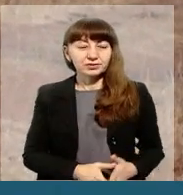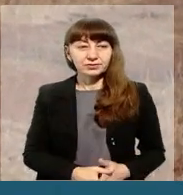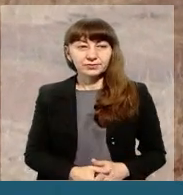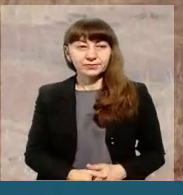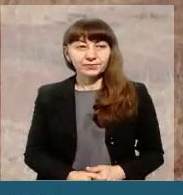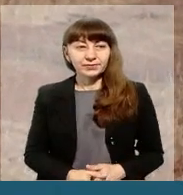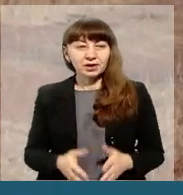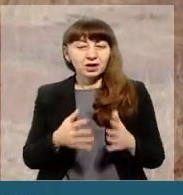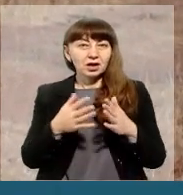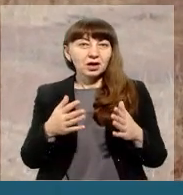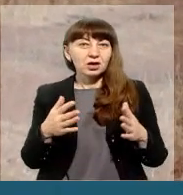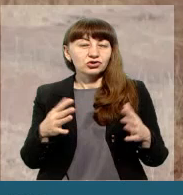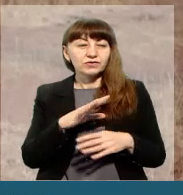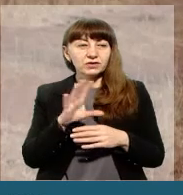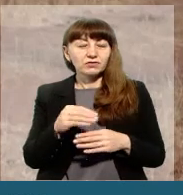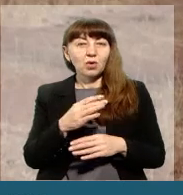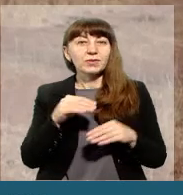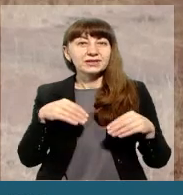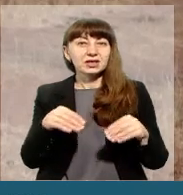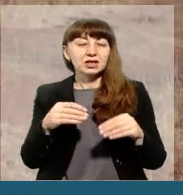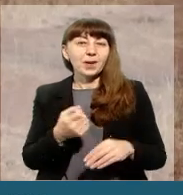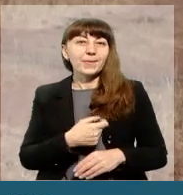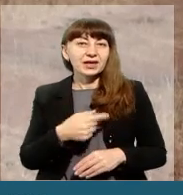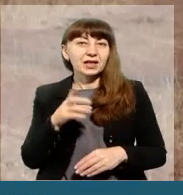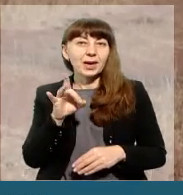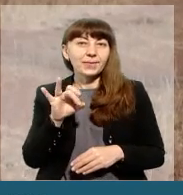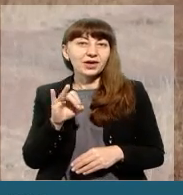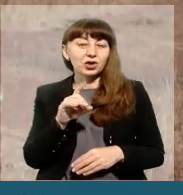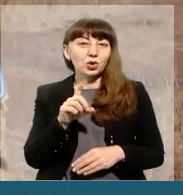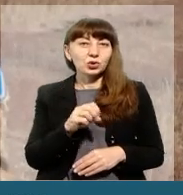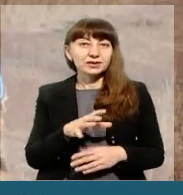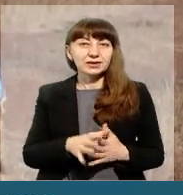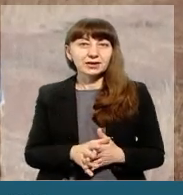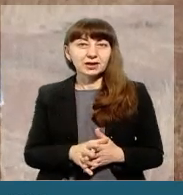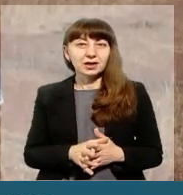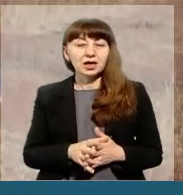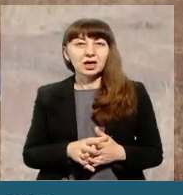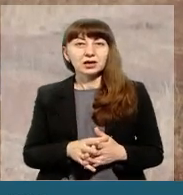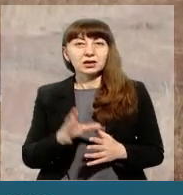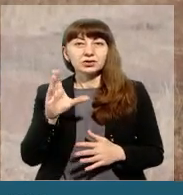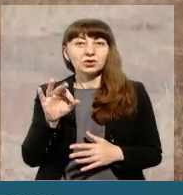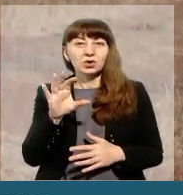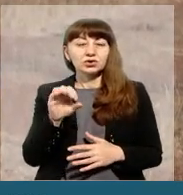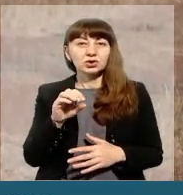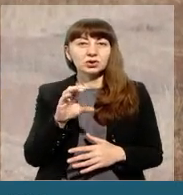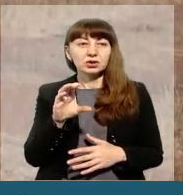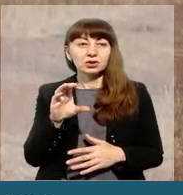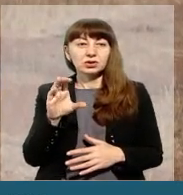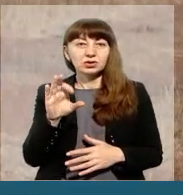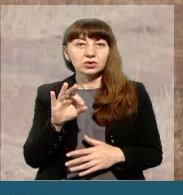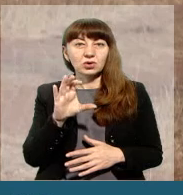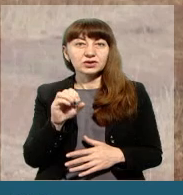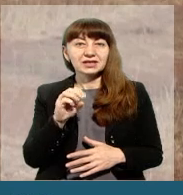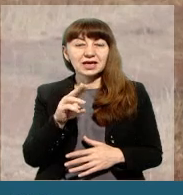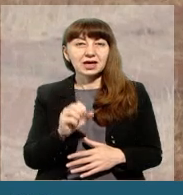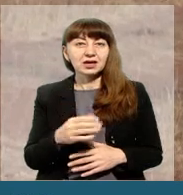Әсіресе аққайындар, қарағайдан отырғызамыз. Биыл күздігінің жоспарымыз 40 гектар жерге отырғызу керек